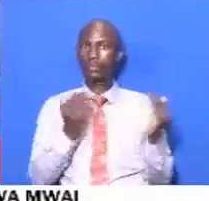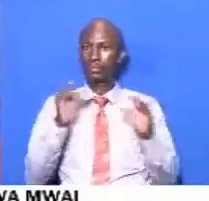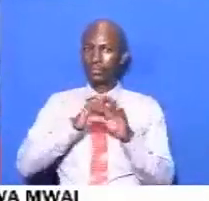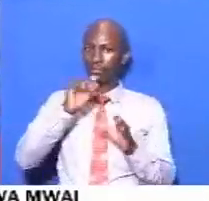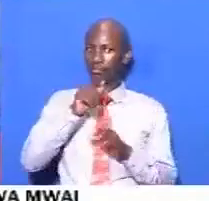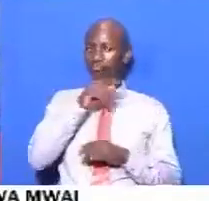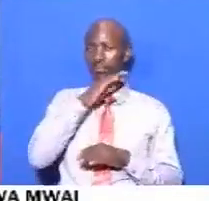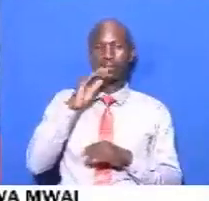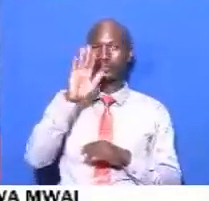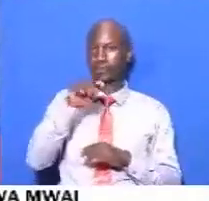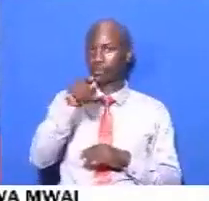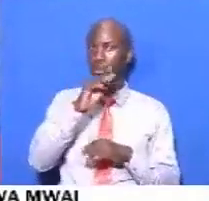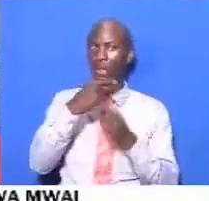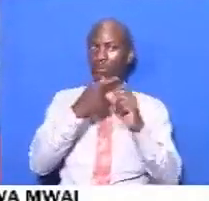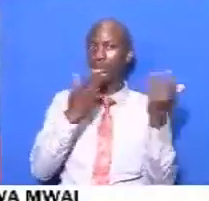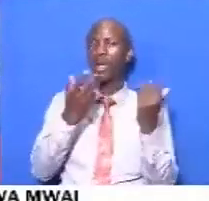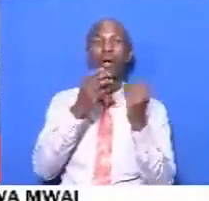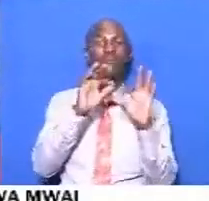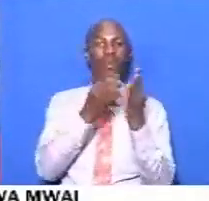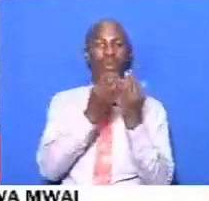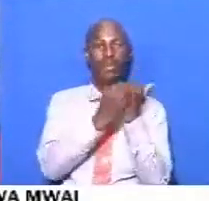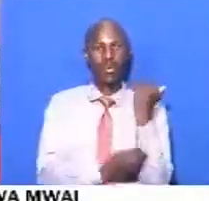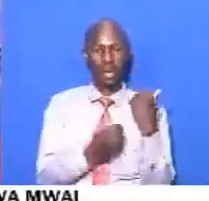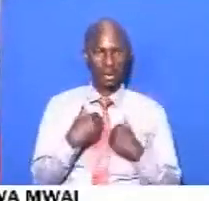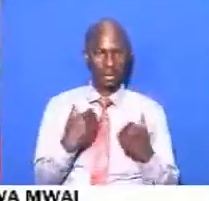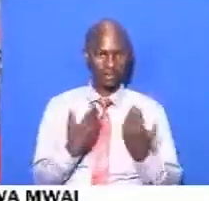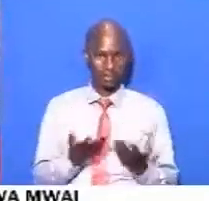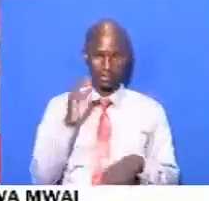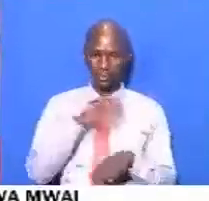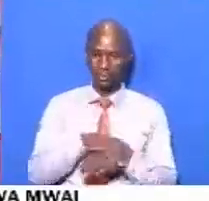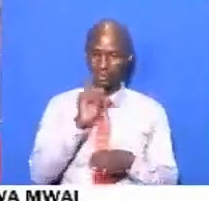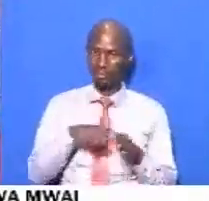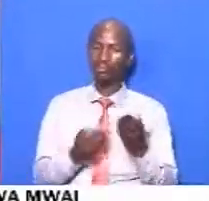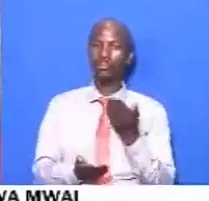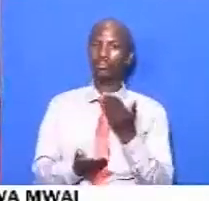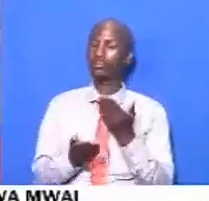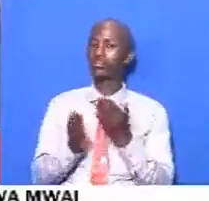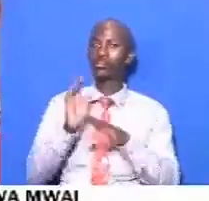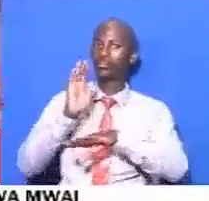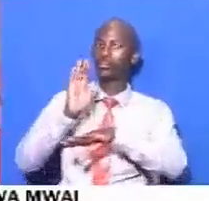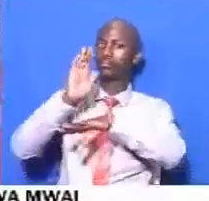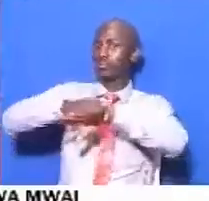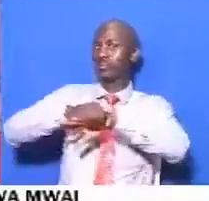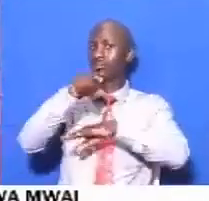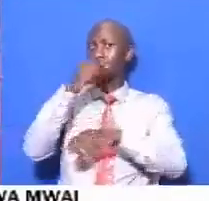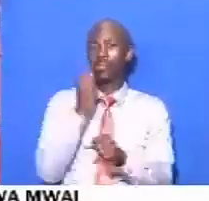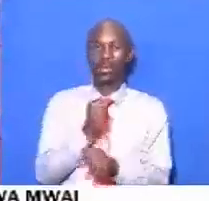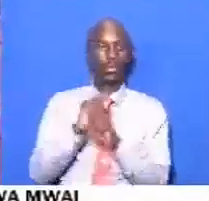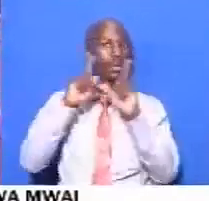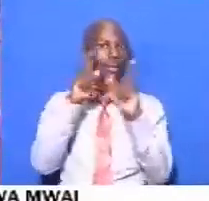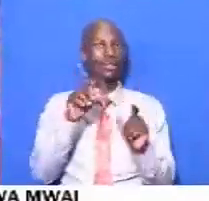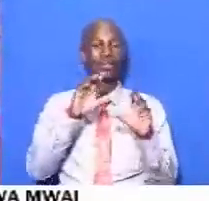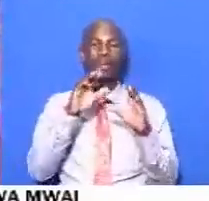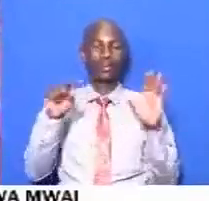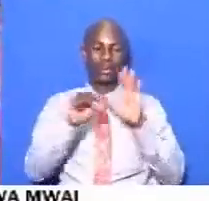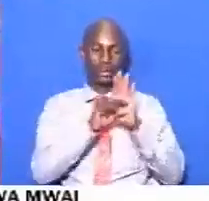kauntini na yila syumite misyi ile itetonya kyokwati kukwata Tutaulo Twa katwa kila mwai yila syikwika mitiani ya kilasi cha